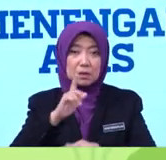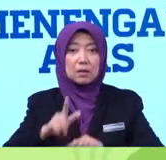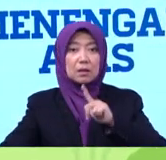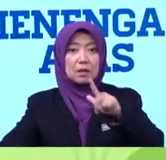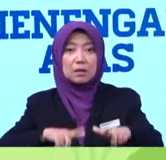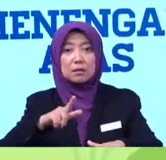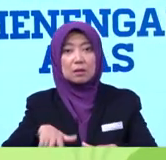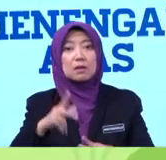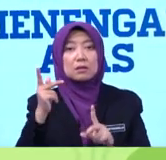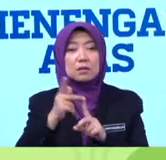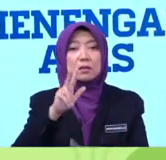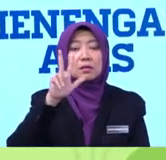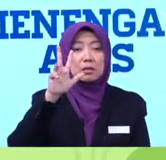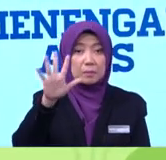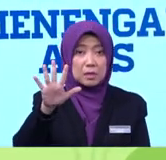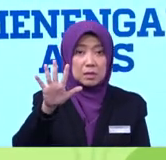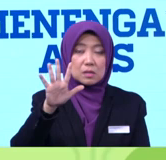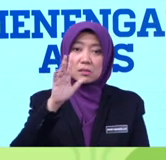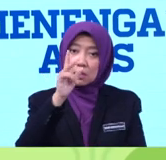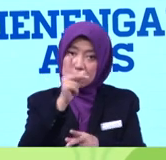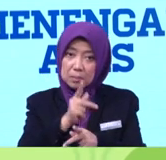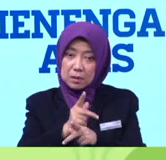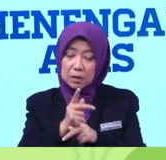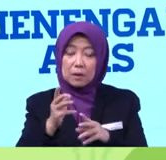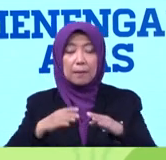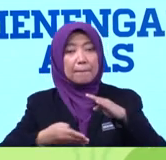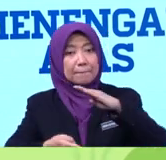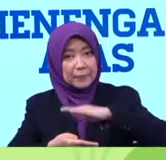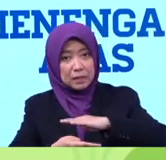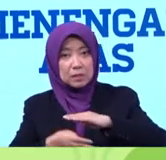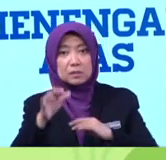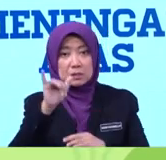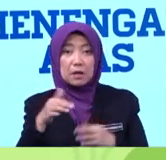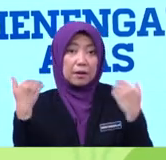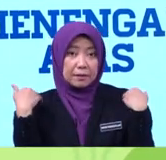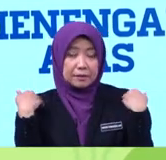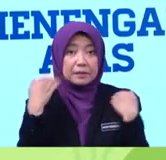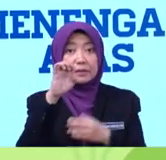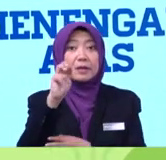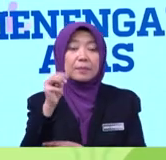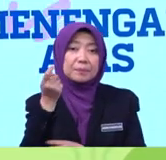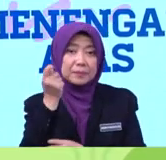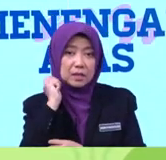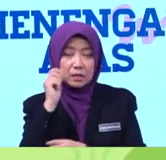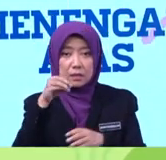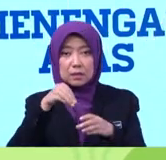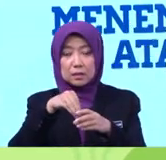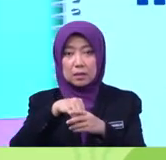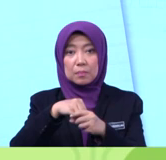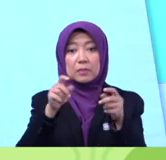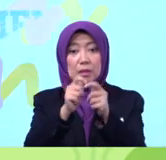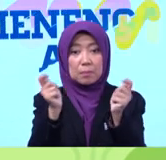kelima simpan bekas yang mengandung bobola lumpur Im tadi di tempat